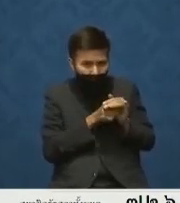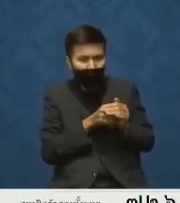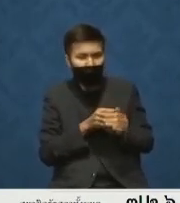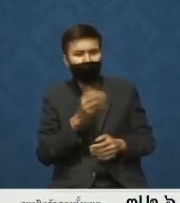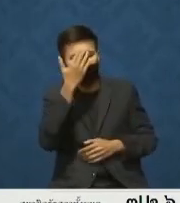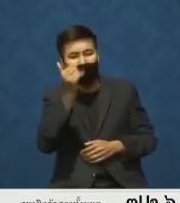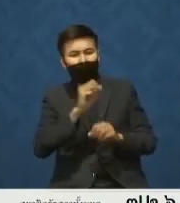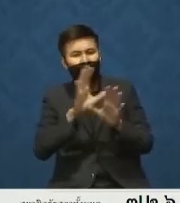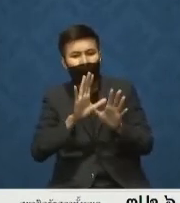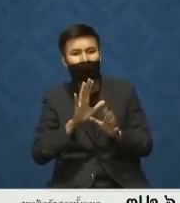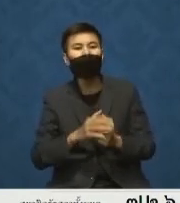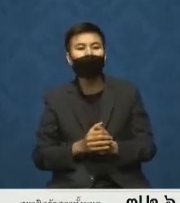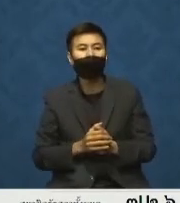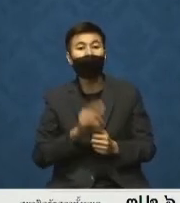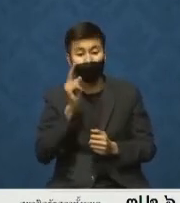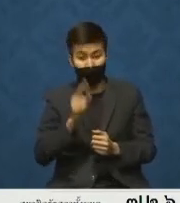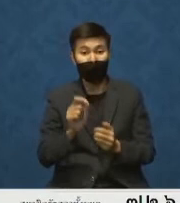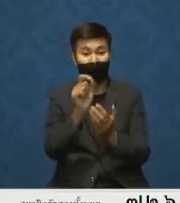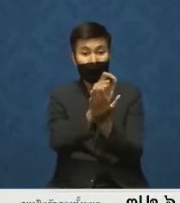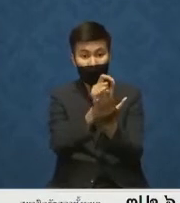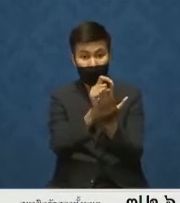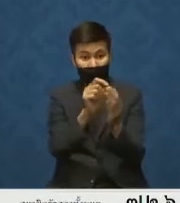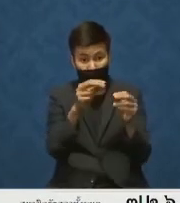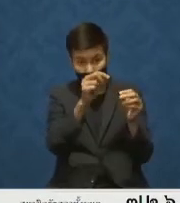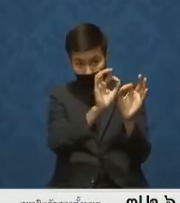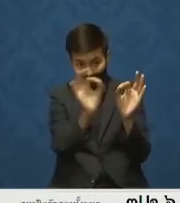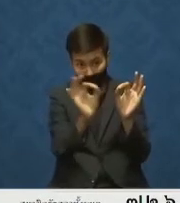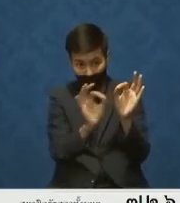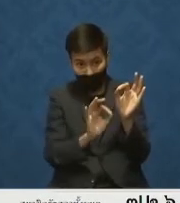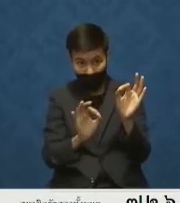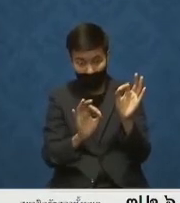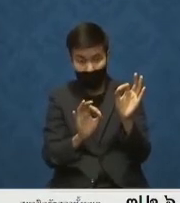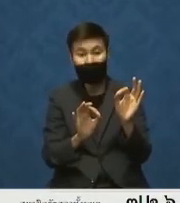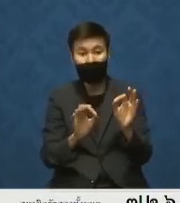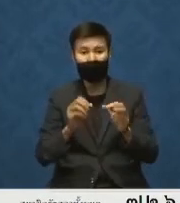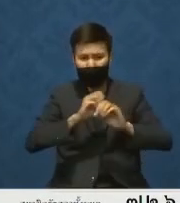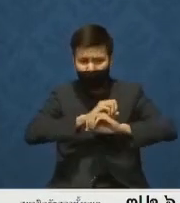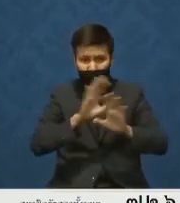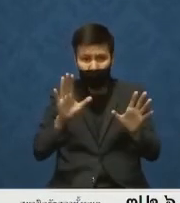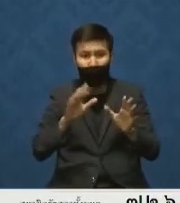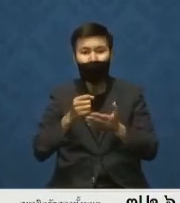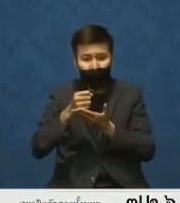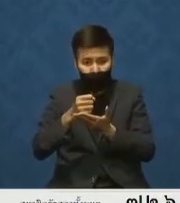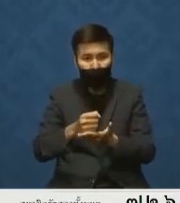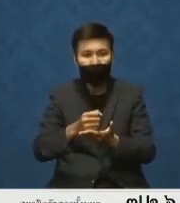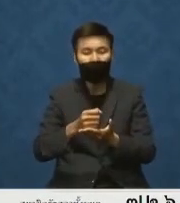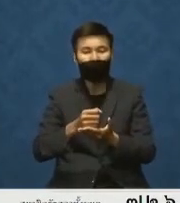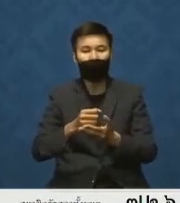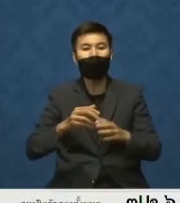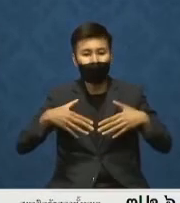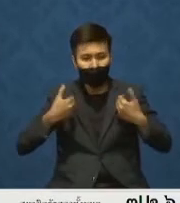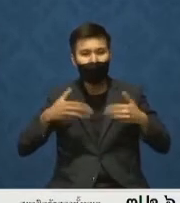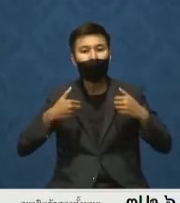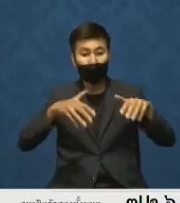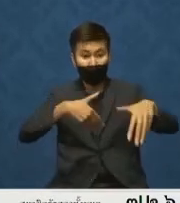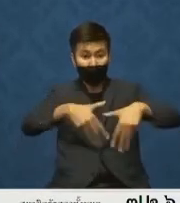ราสัภาครัให้มีการอำนวยควสดวกให้ประชาชนประชาช